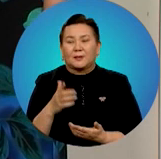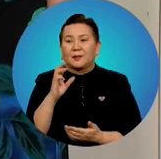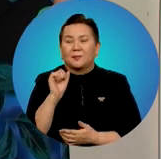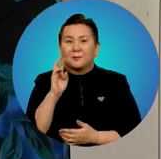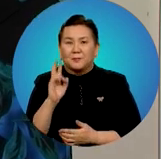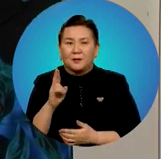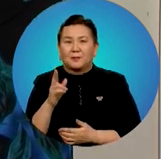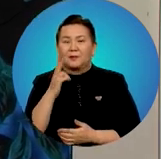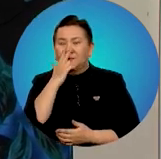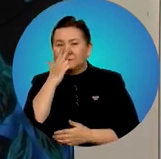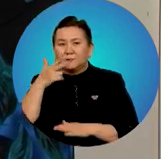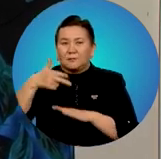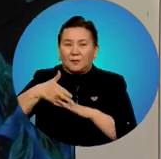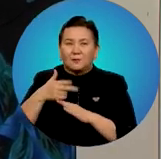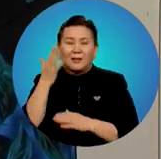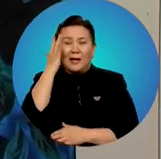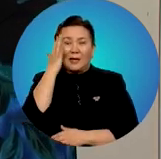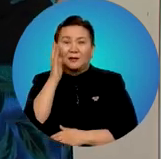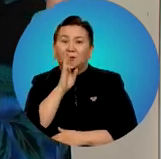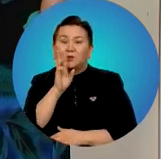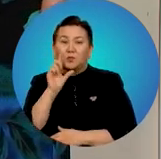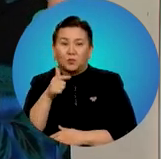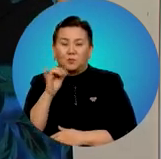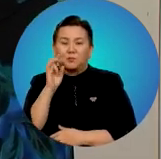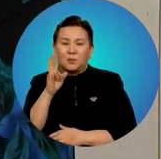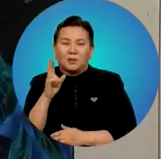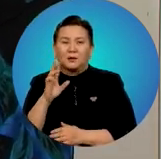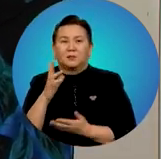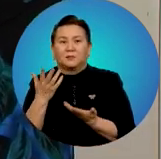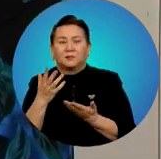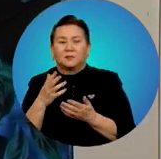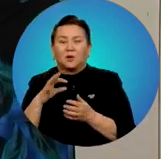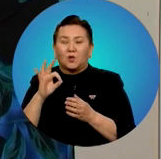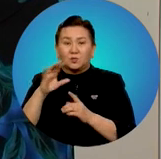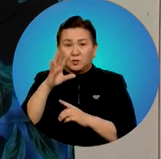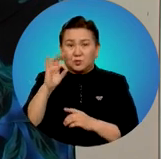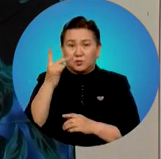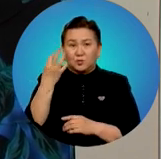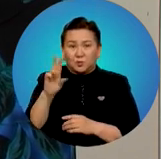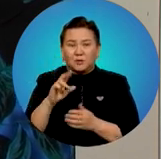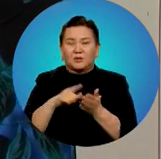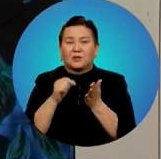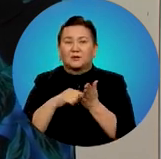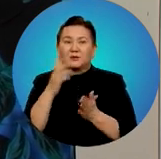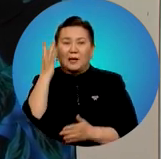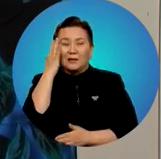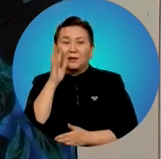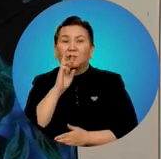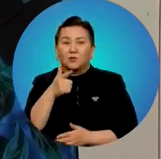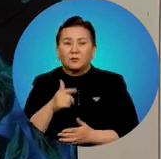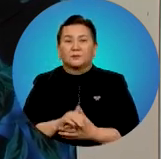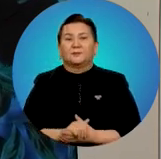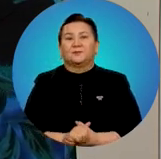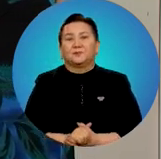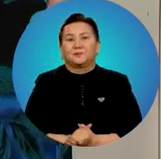нефт, бензин гих мэтчлэн гадаад үгийг оруулснараа бас тухайн үгэнд болохоор одоо орчин үед одоо хэрэглэгдэж байгаа ийм зүйлүүд байгальд хор